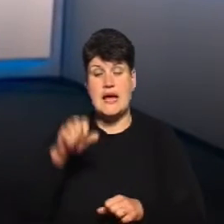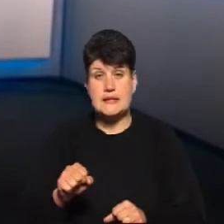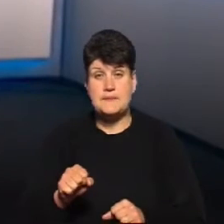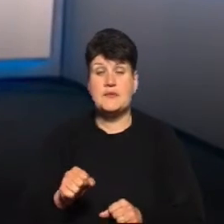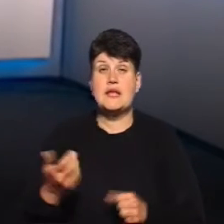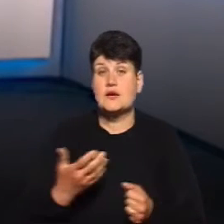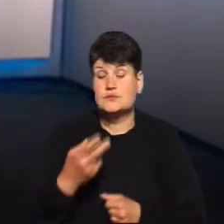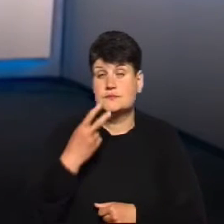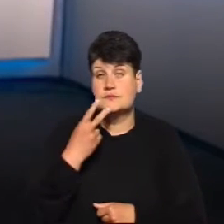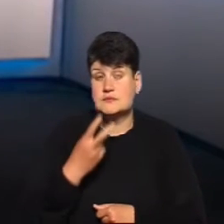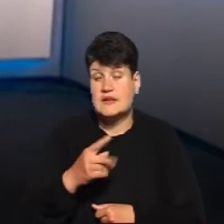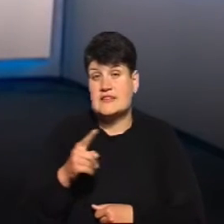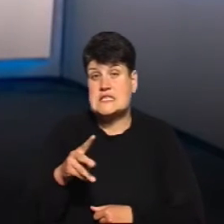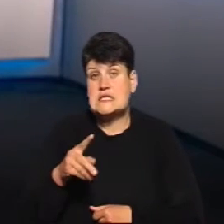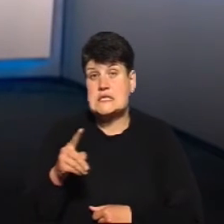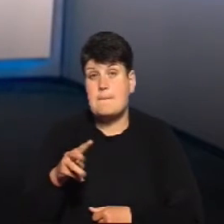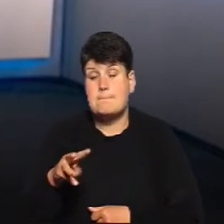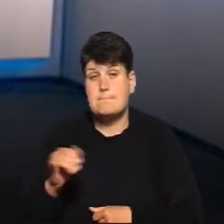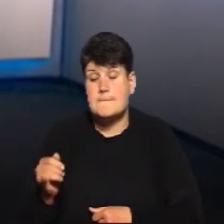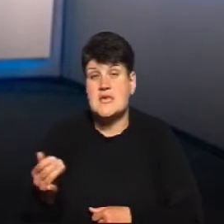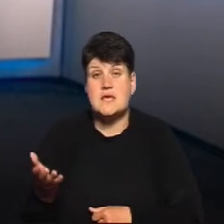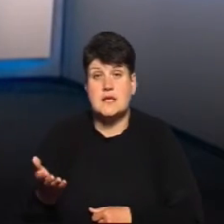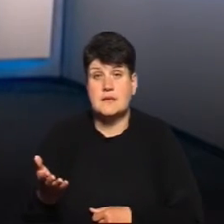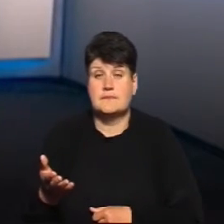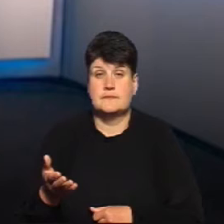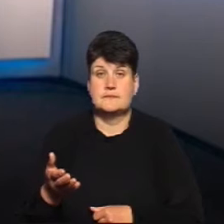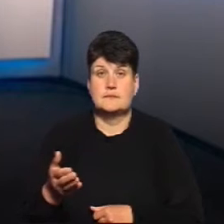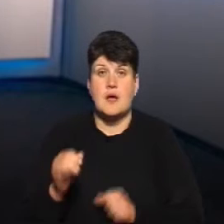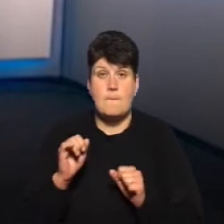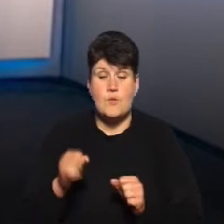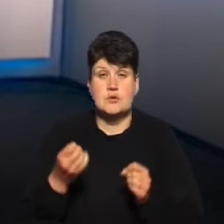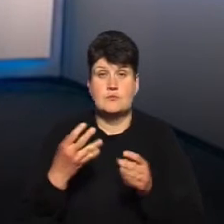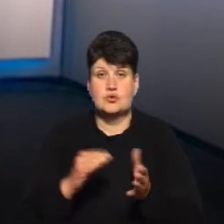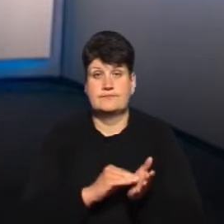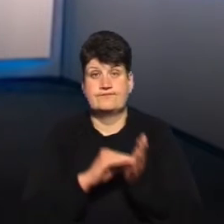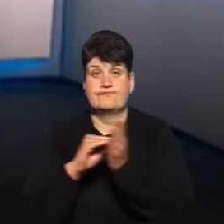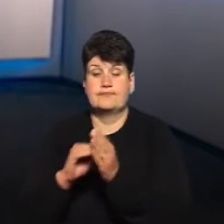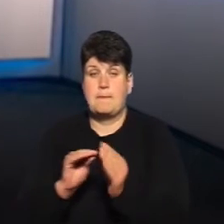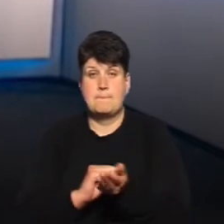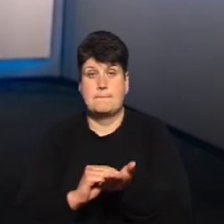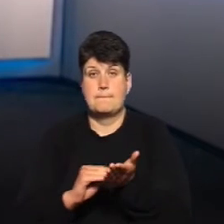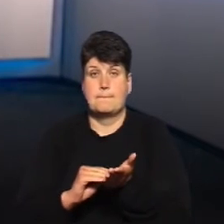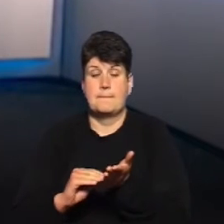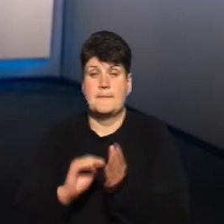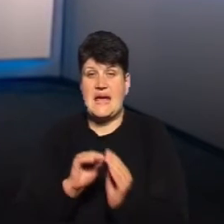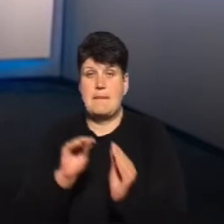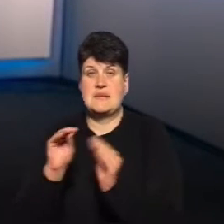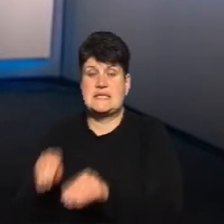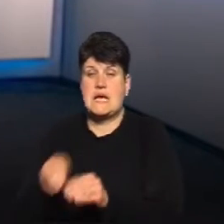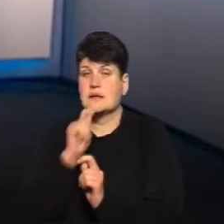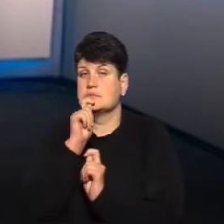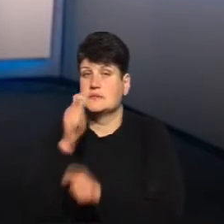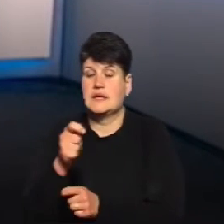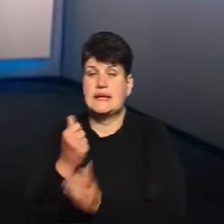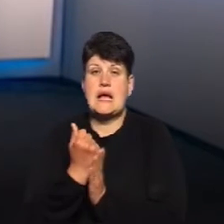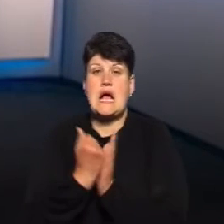ЗМІ до цих олігархів, може просто олігарх переписати, не знаю, там на товариша канал і позбутися от того, що його там в реєстр цих олігархів